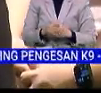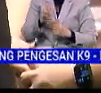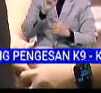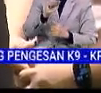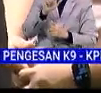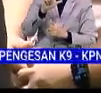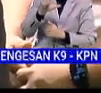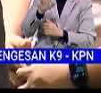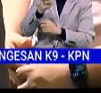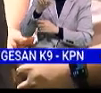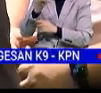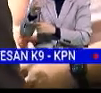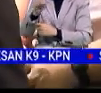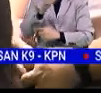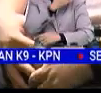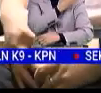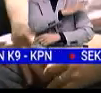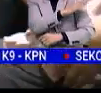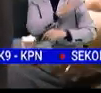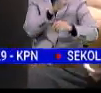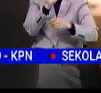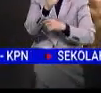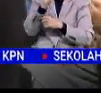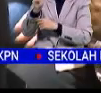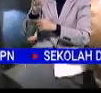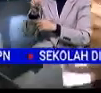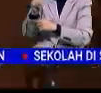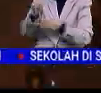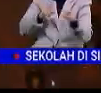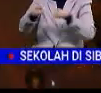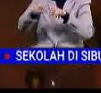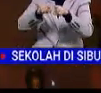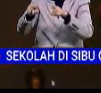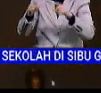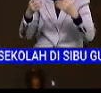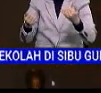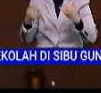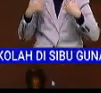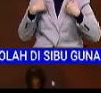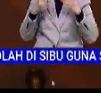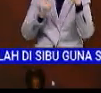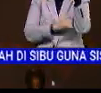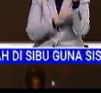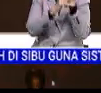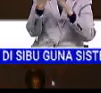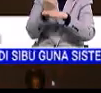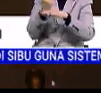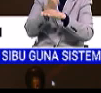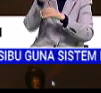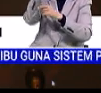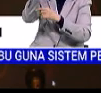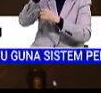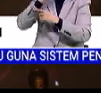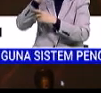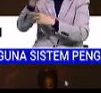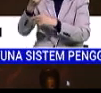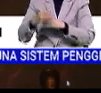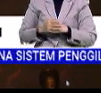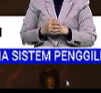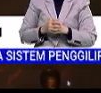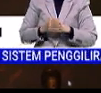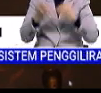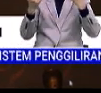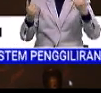Alex yang juga bekas pemandu Formula 1 negara turut mempunyai Akademi Excel di Kelana Jaya untuk tujuan berkenaan. Selain menerapkan